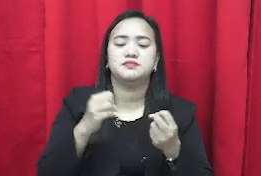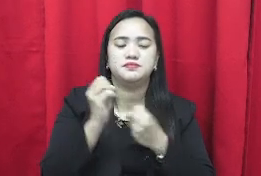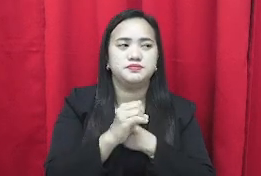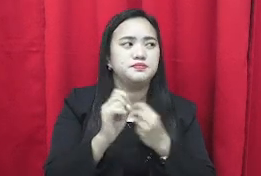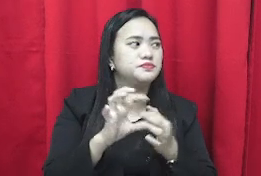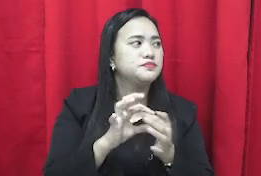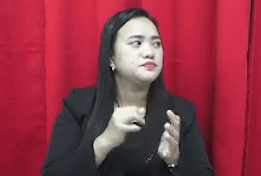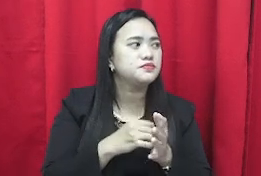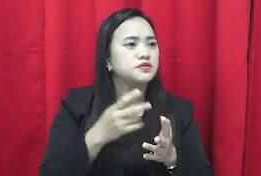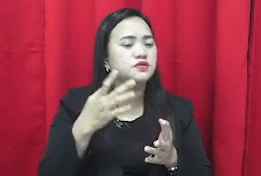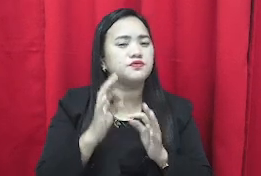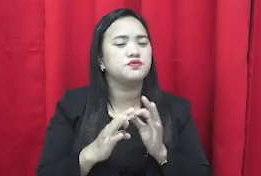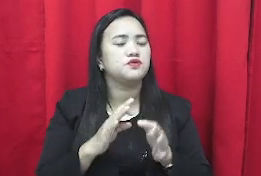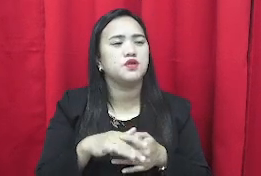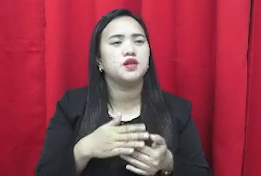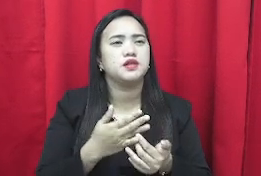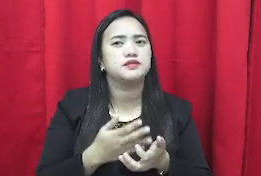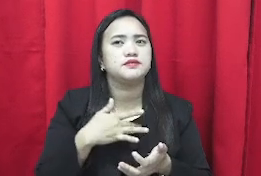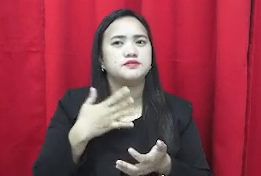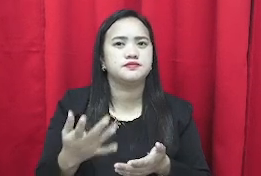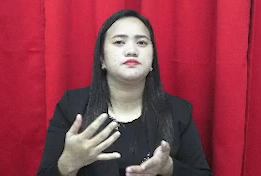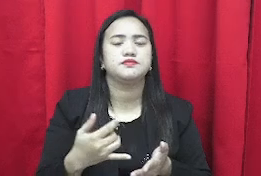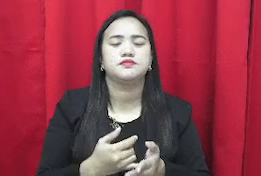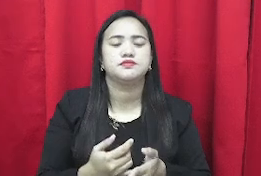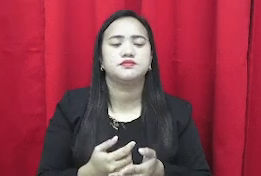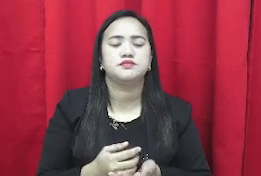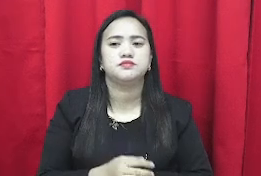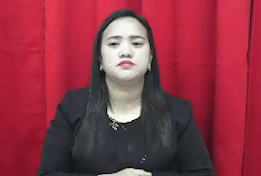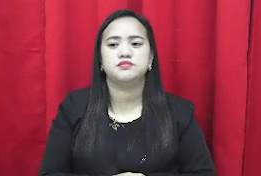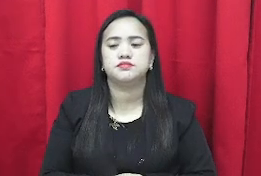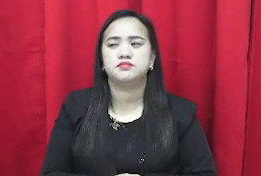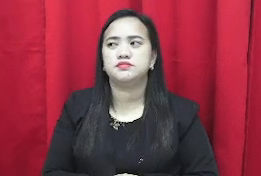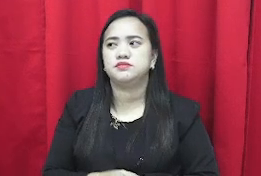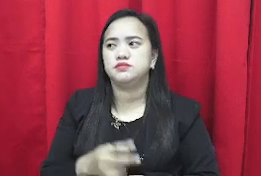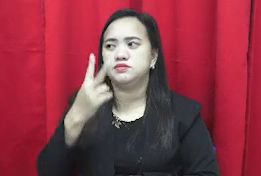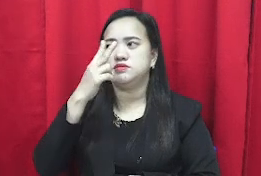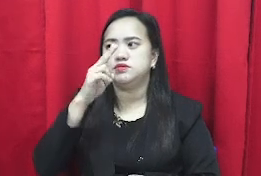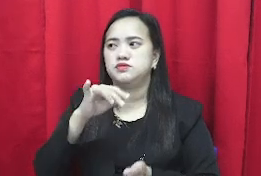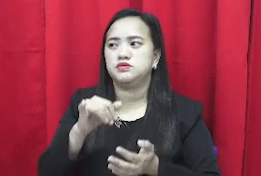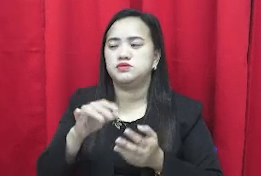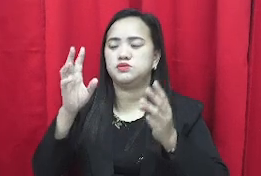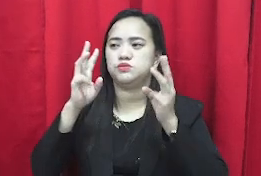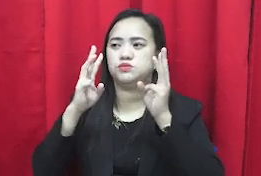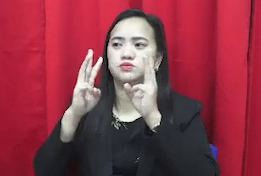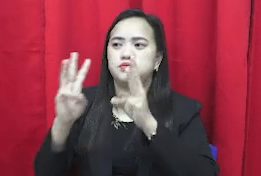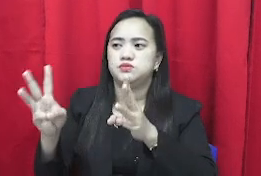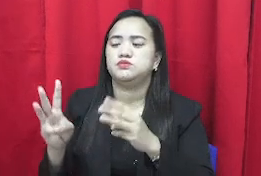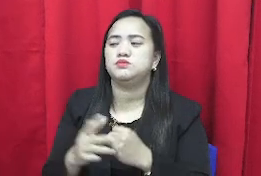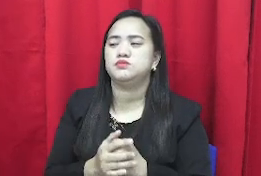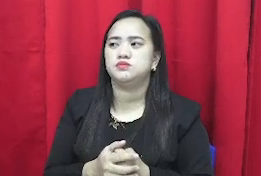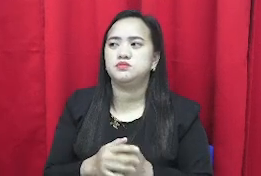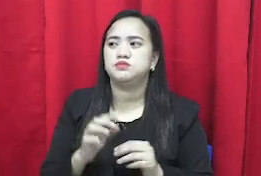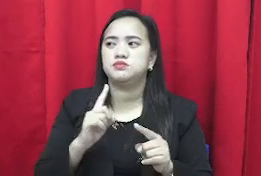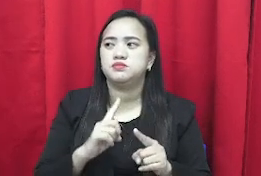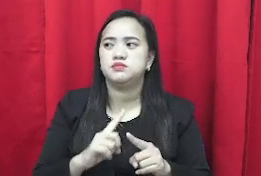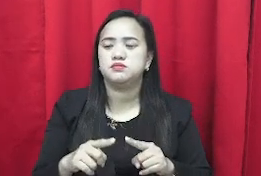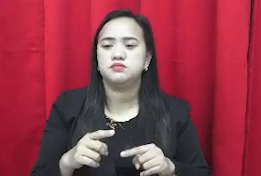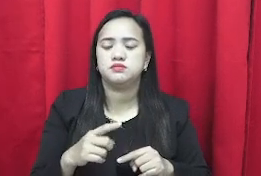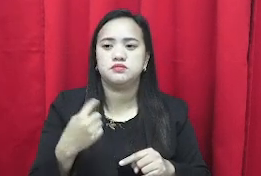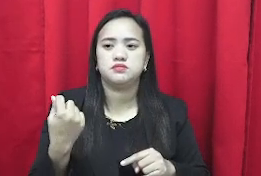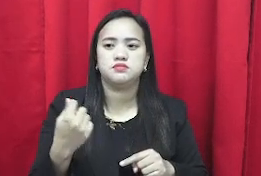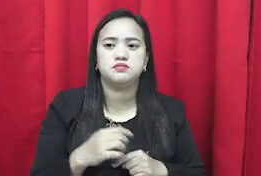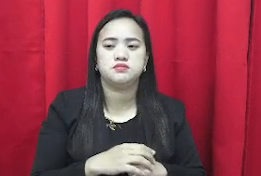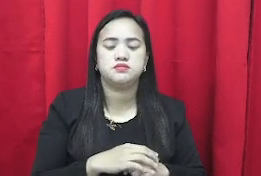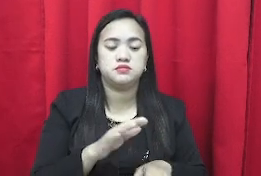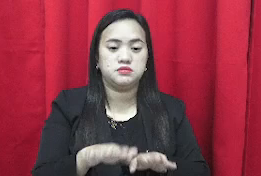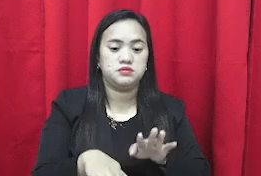Parang mas nakakaramdam ako na makita mo na Nanonood lang yung mga anak ko tapos yung mga ibang kabataan nagapang